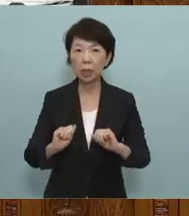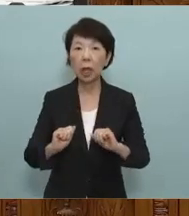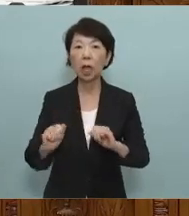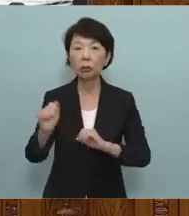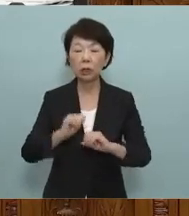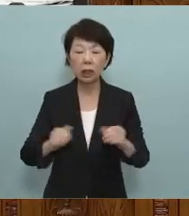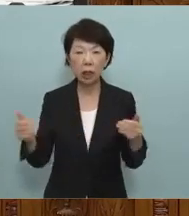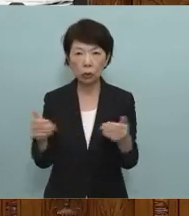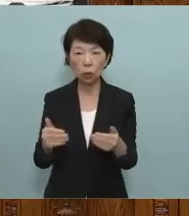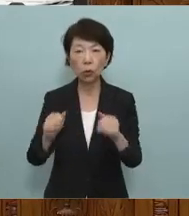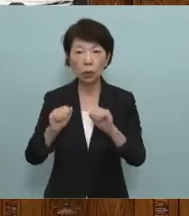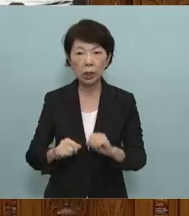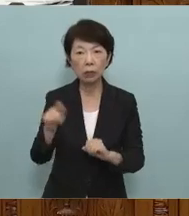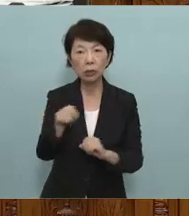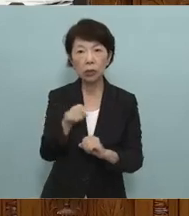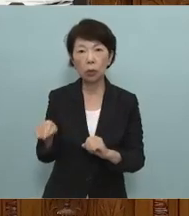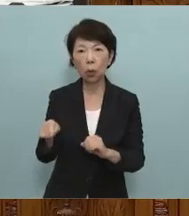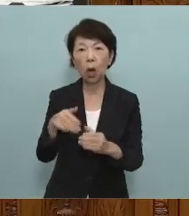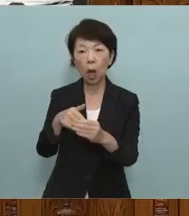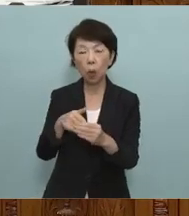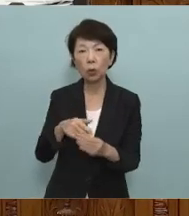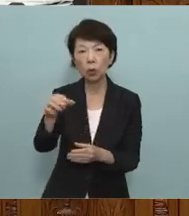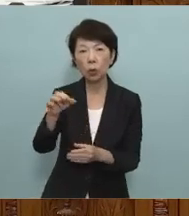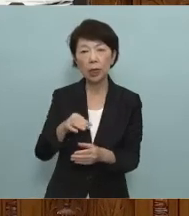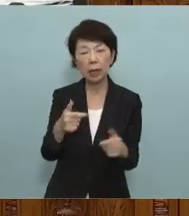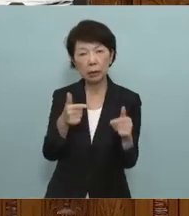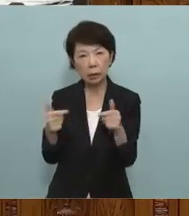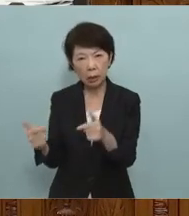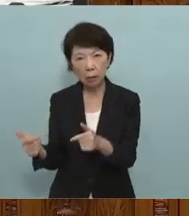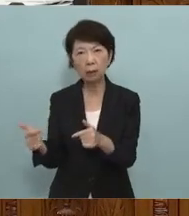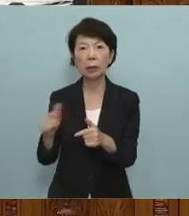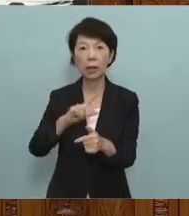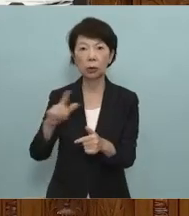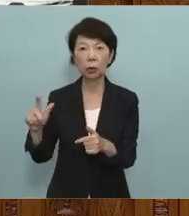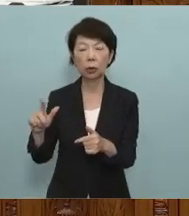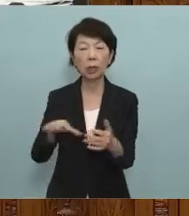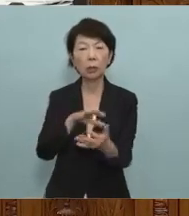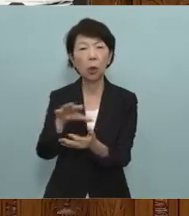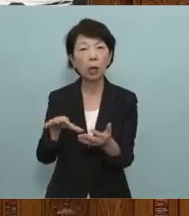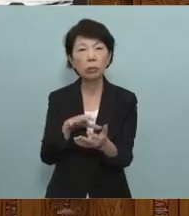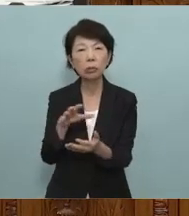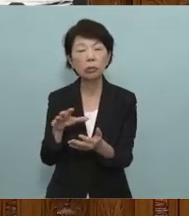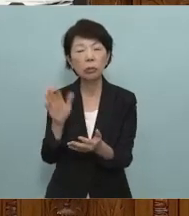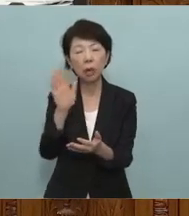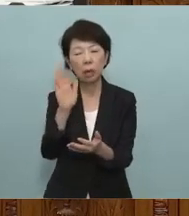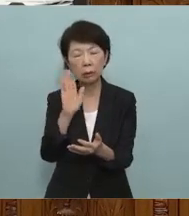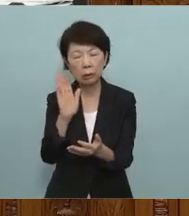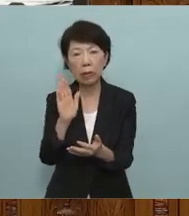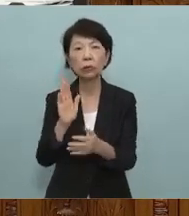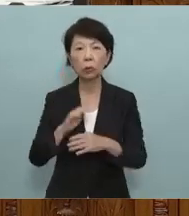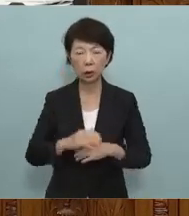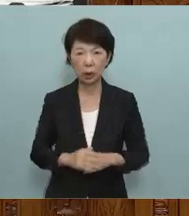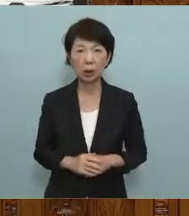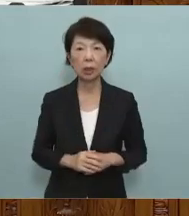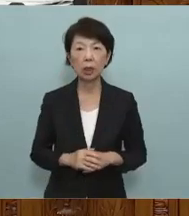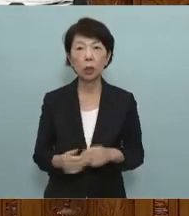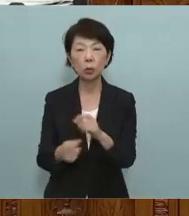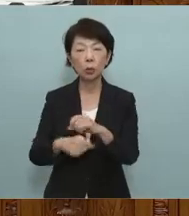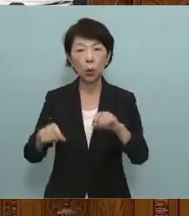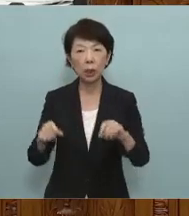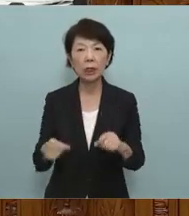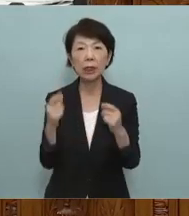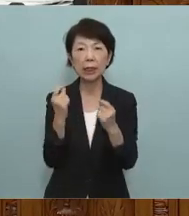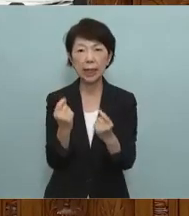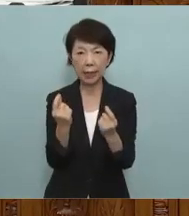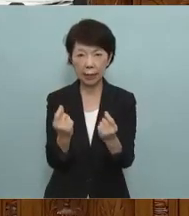スの方が報酬の支払い遅延などでトラブルに直面しないよう、取引適正